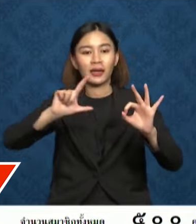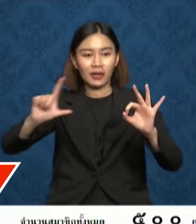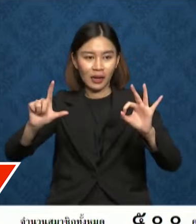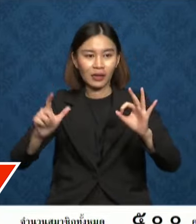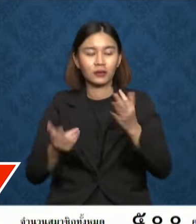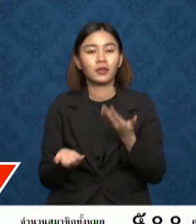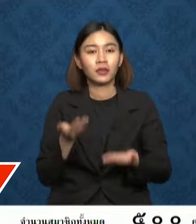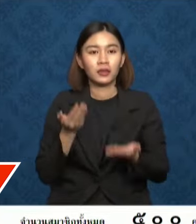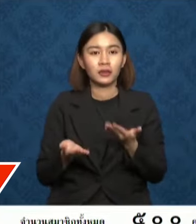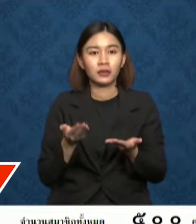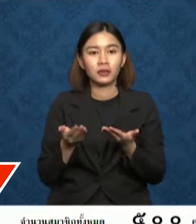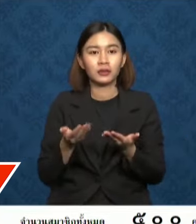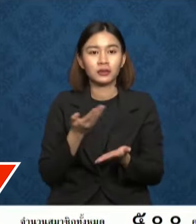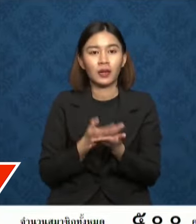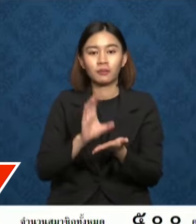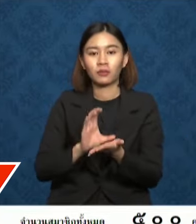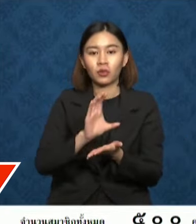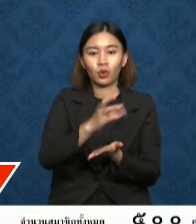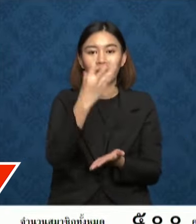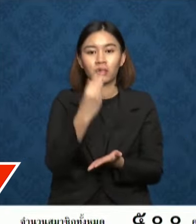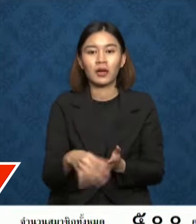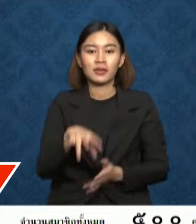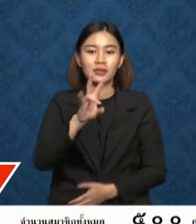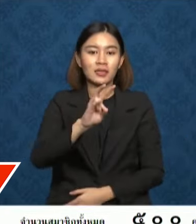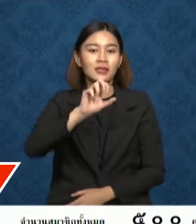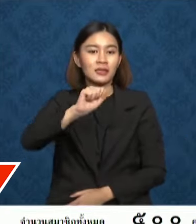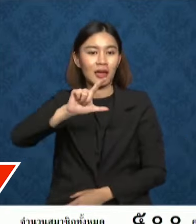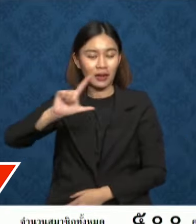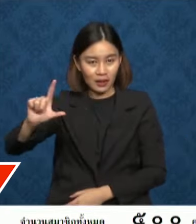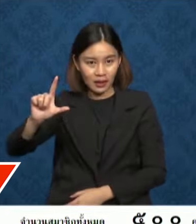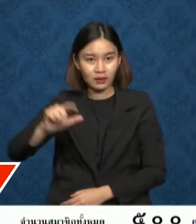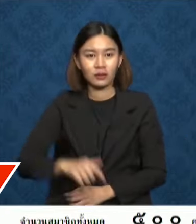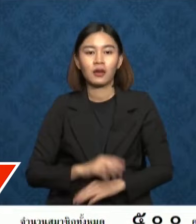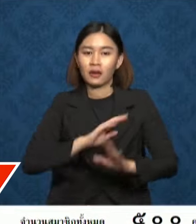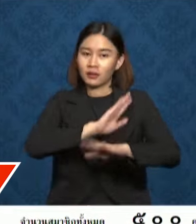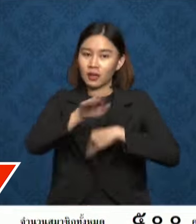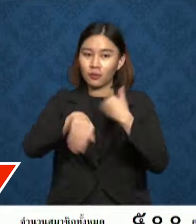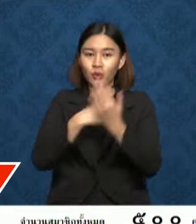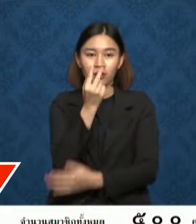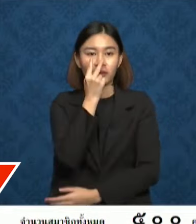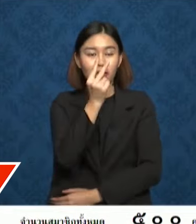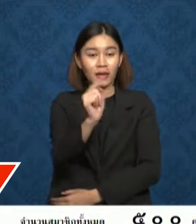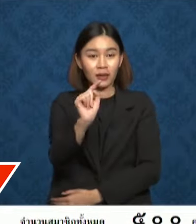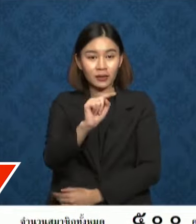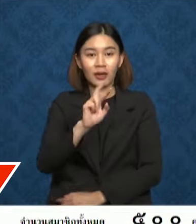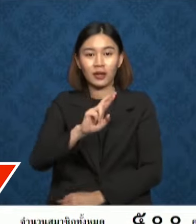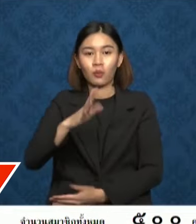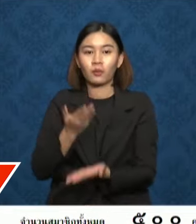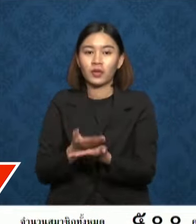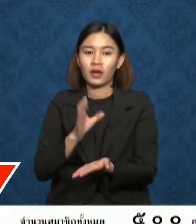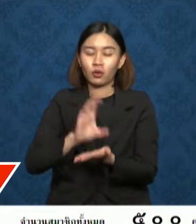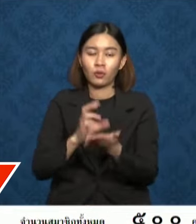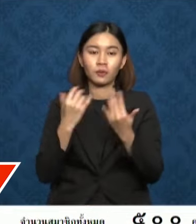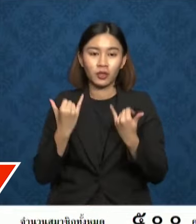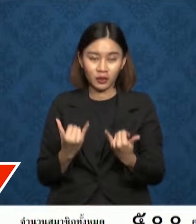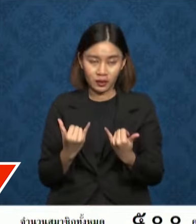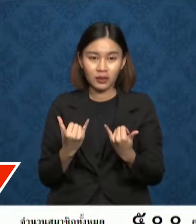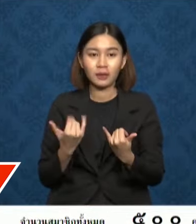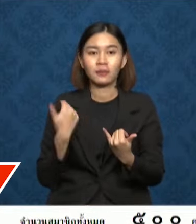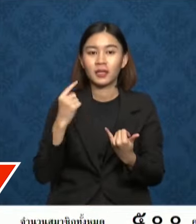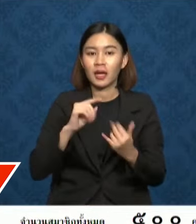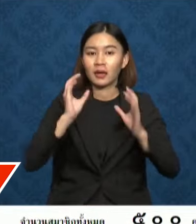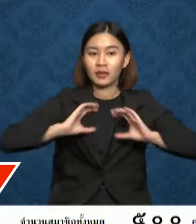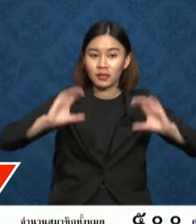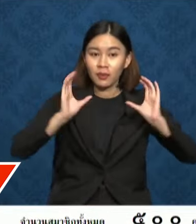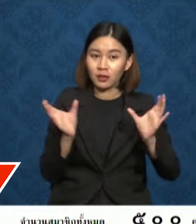Sหรือดูเพียงงบลงทุน อจะเหเพงแ่ 700 ล้บทท Mongolianเพรฉั้ททานจะเหนได้ว่าระบบงบประมาณปัจบันนั้นไม่ว